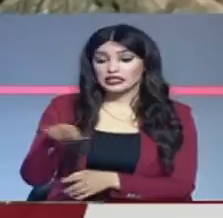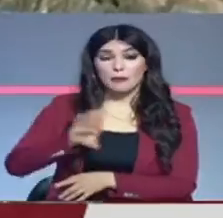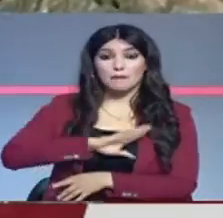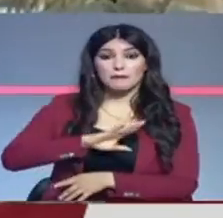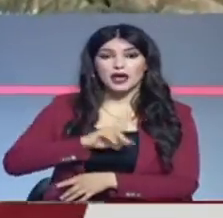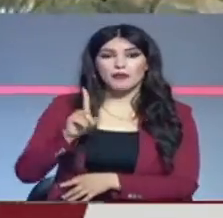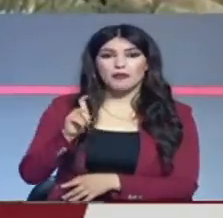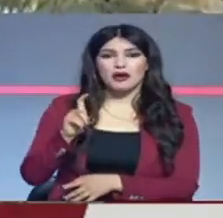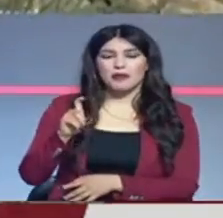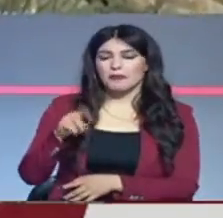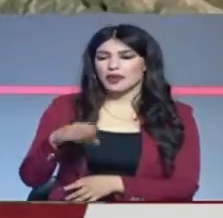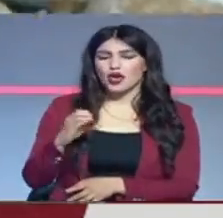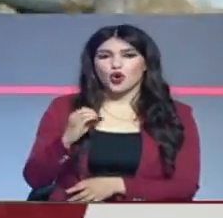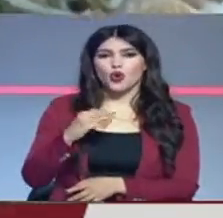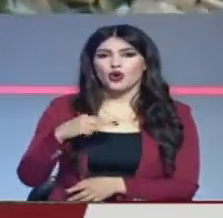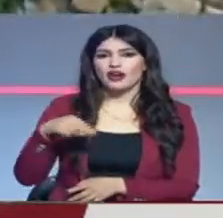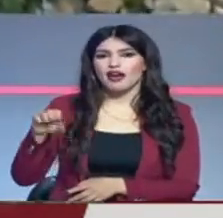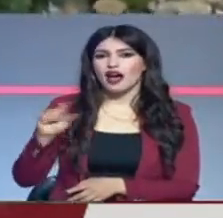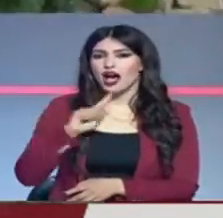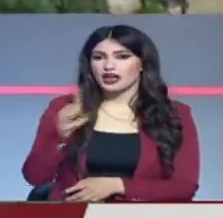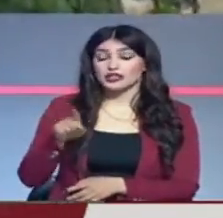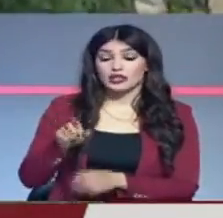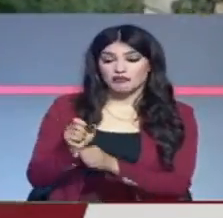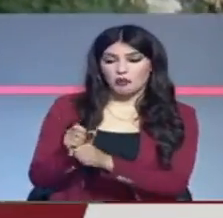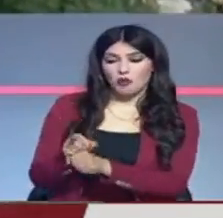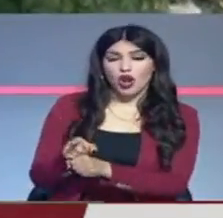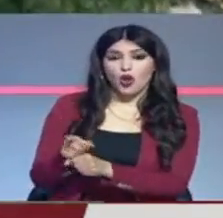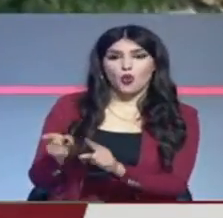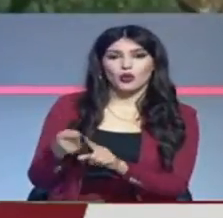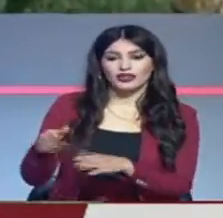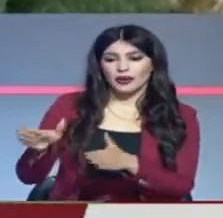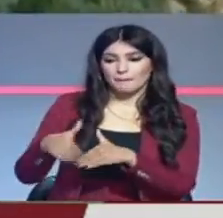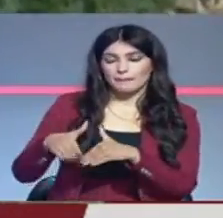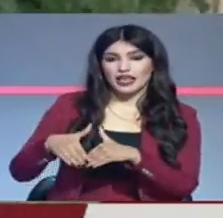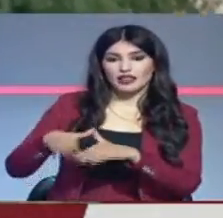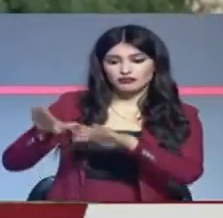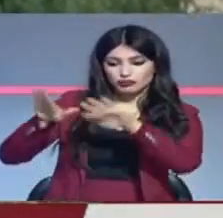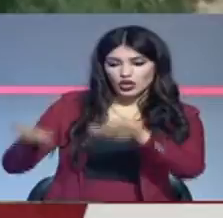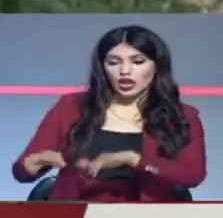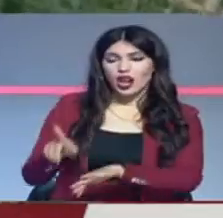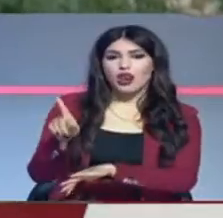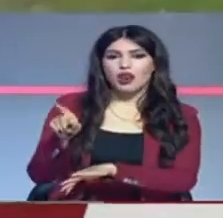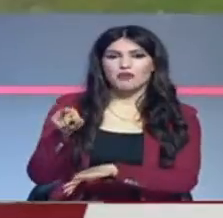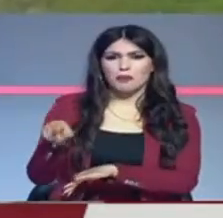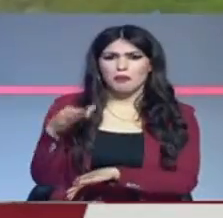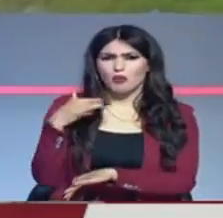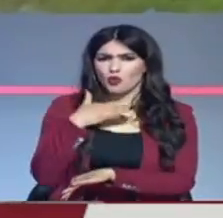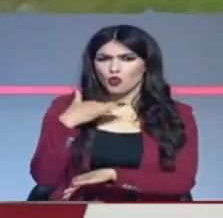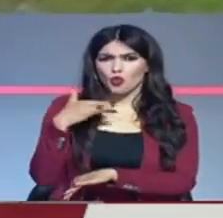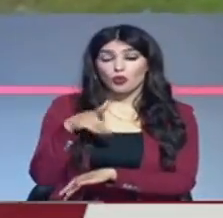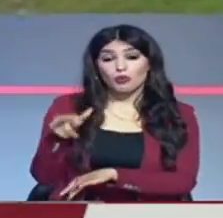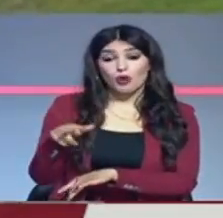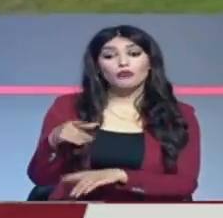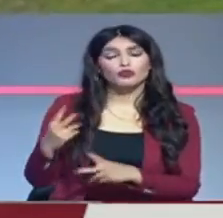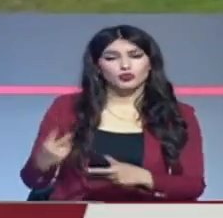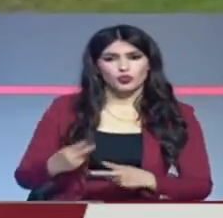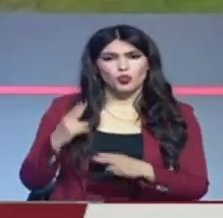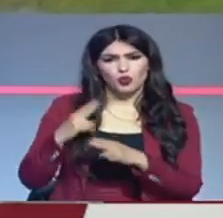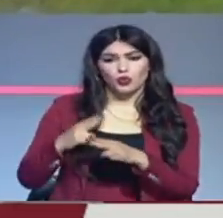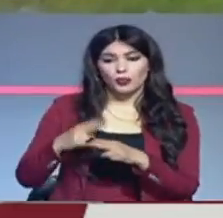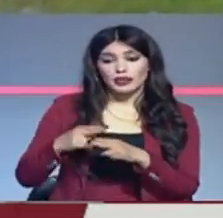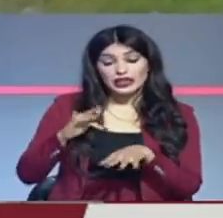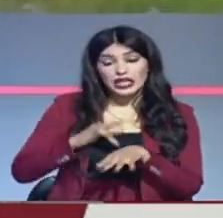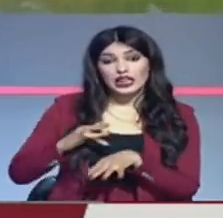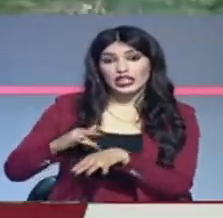يتم التخلص منها على مقربه من السد خاصه بمنطقه الزرقاء والتي تشكل منذ سنوات من تدهور الوضع